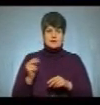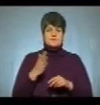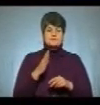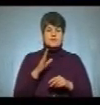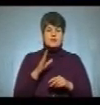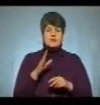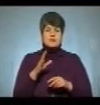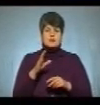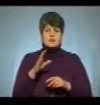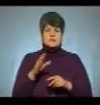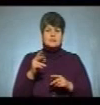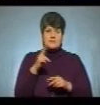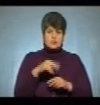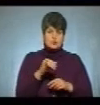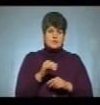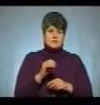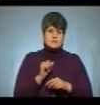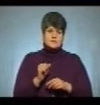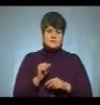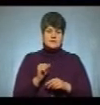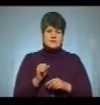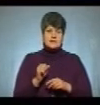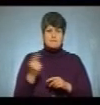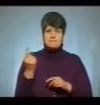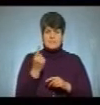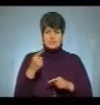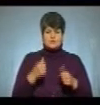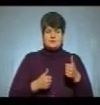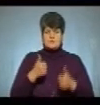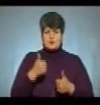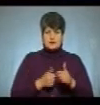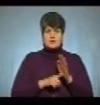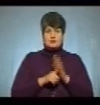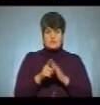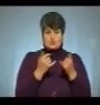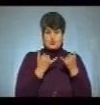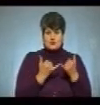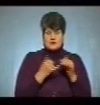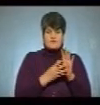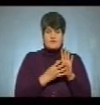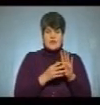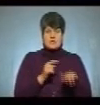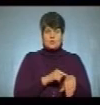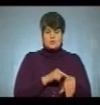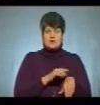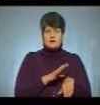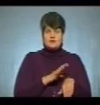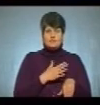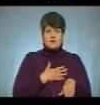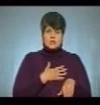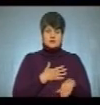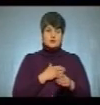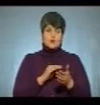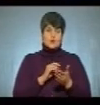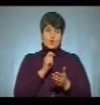спортивного клубу «Чемпіон» Дмитро Андрієшин. На першому матчі турніру, який розпочався сьогодні о 9 годині, був наш кореспондент